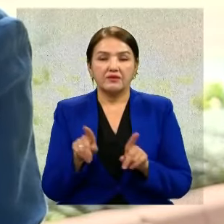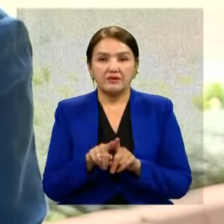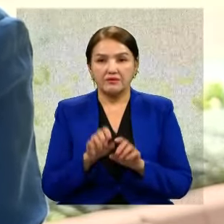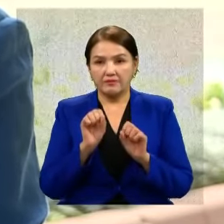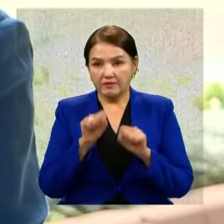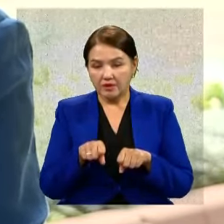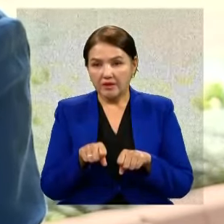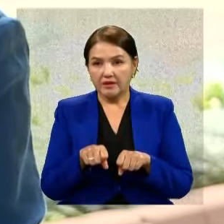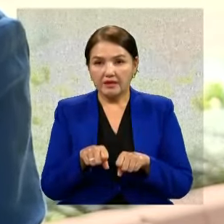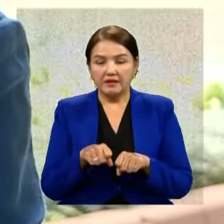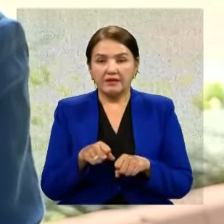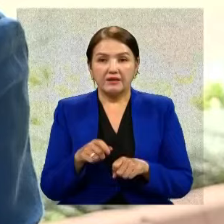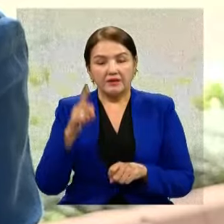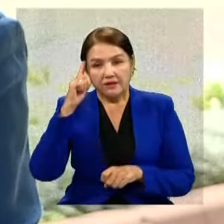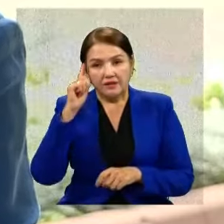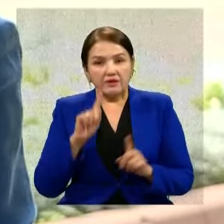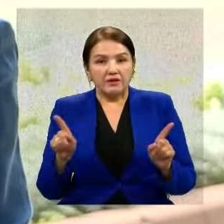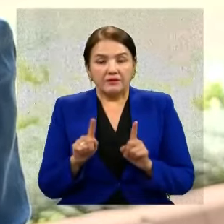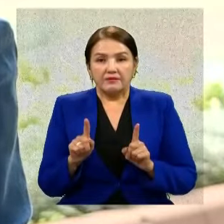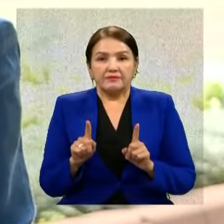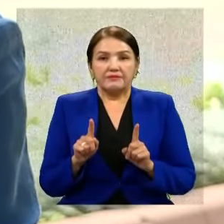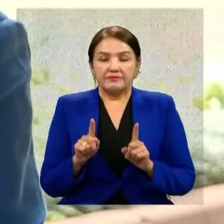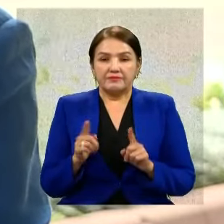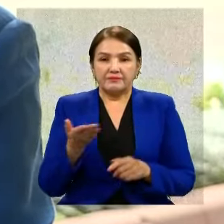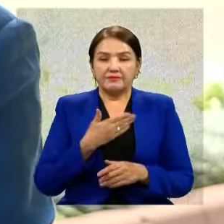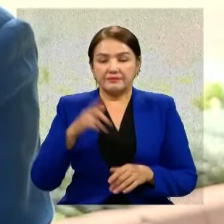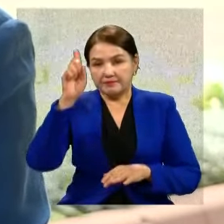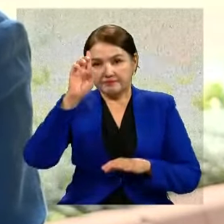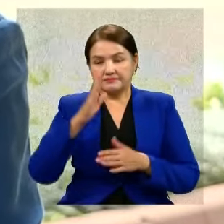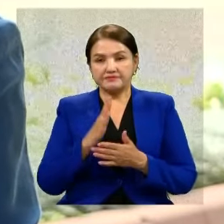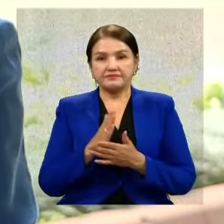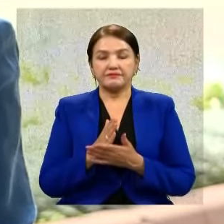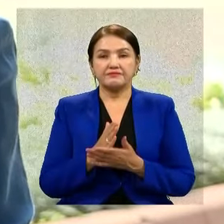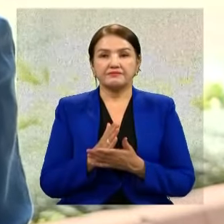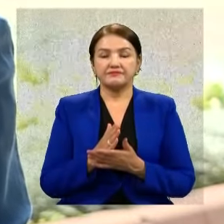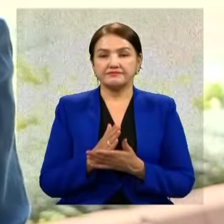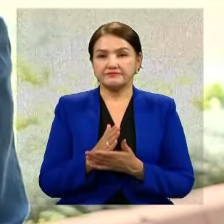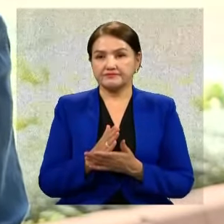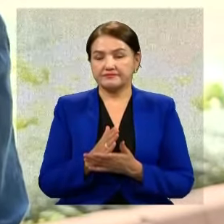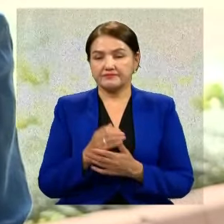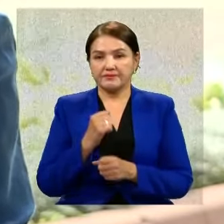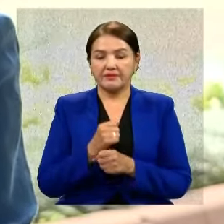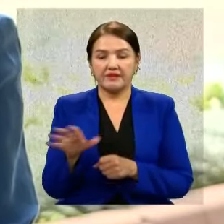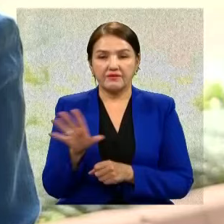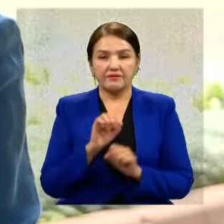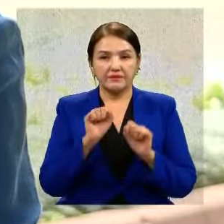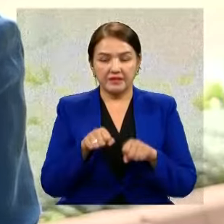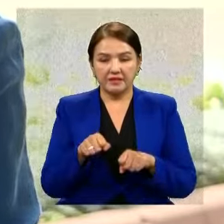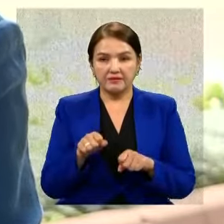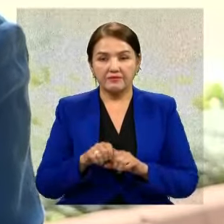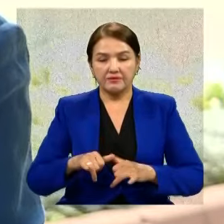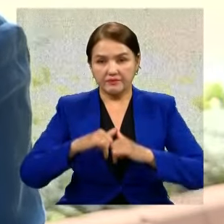можно сделать вывод о том, что наше государство делает все возможное для того,